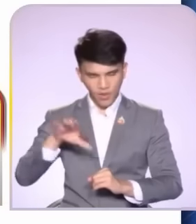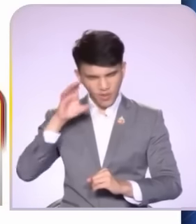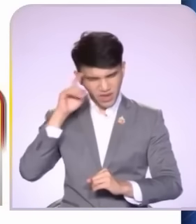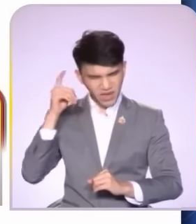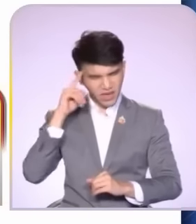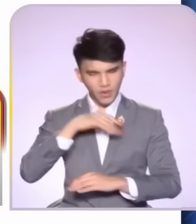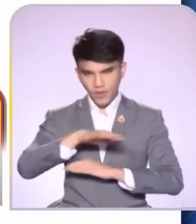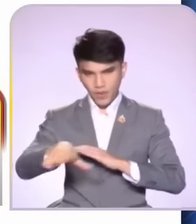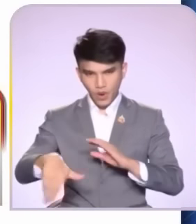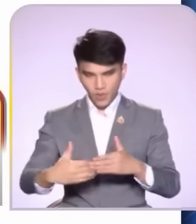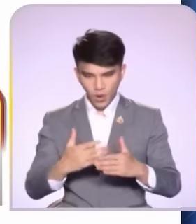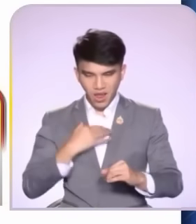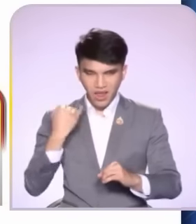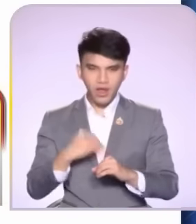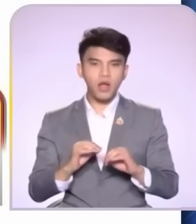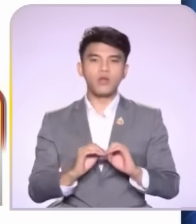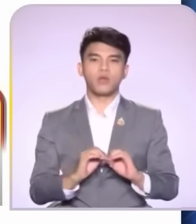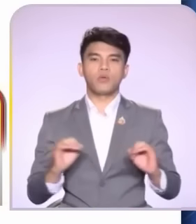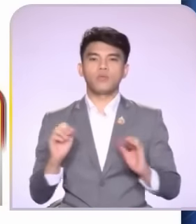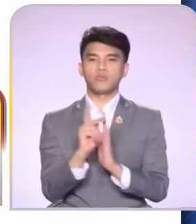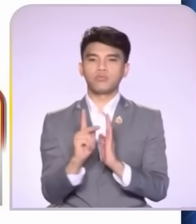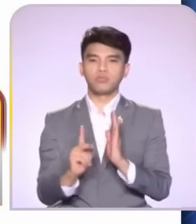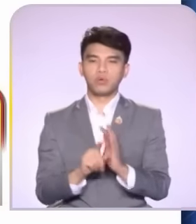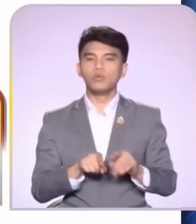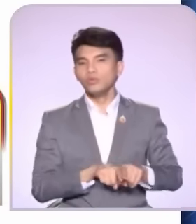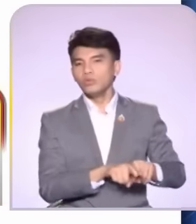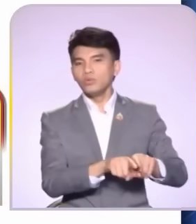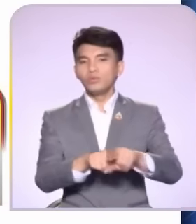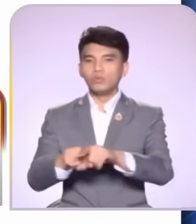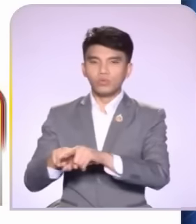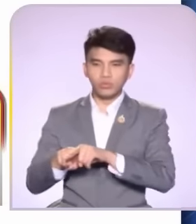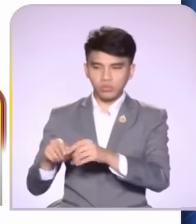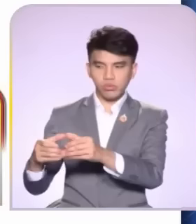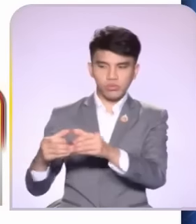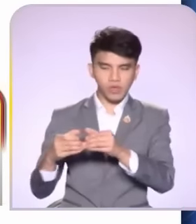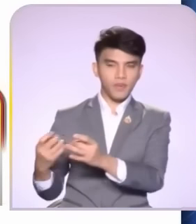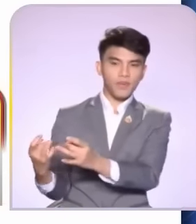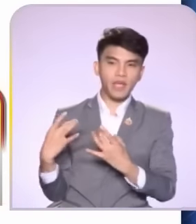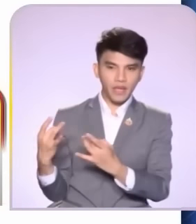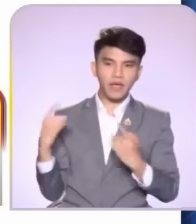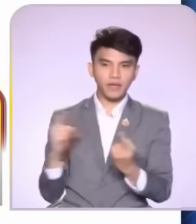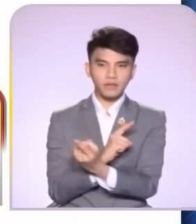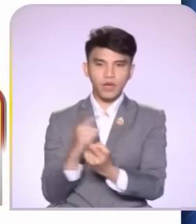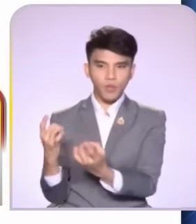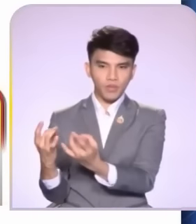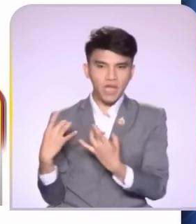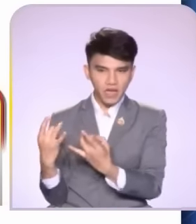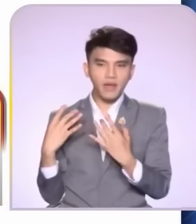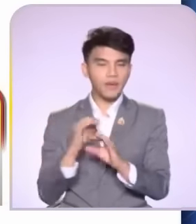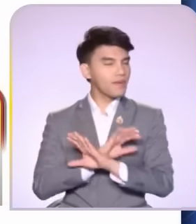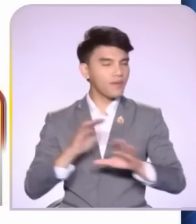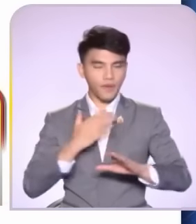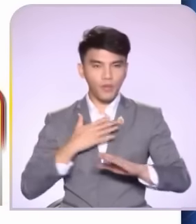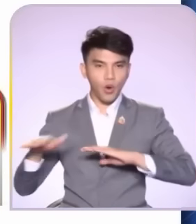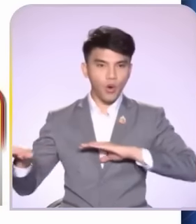ต่างเป็นสุจริตชนที่อยู่ภายใต้กฎหมายไม่ใช่การใช้กฎหมู่หรือกระแสสังคมในการทำลายกันผ